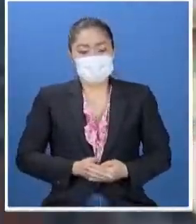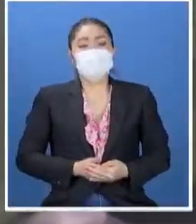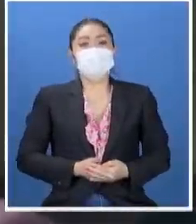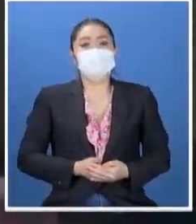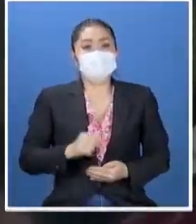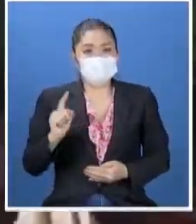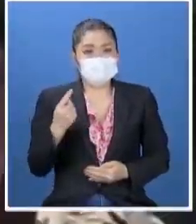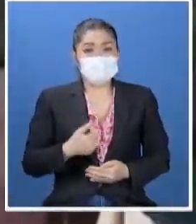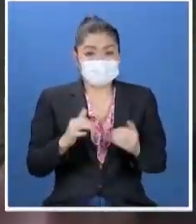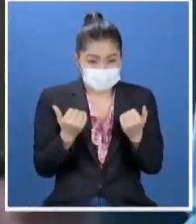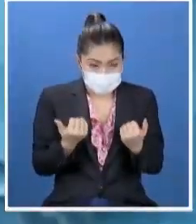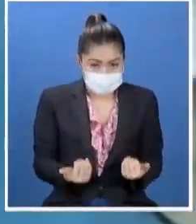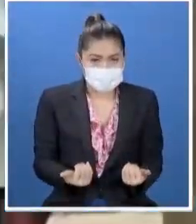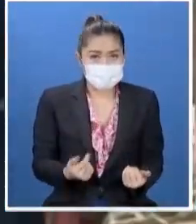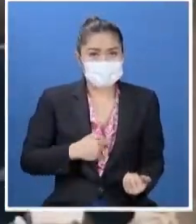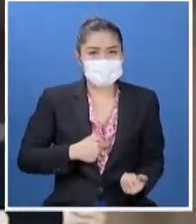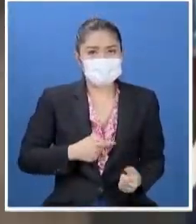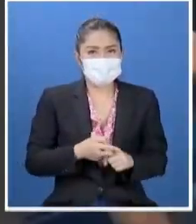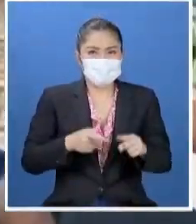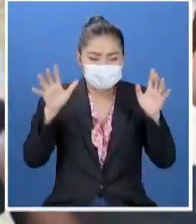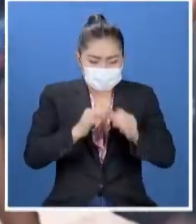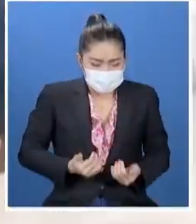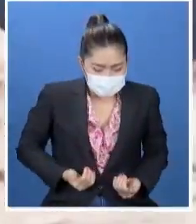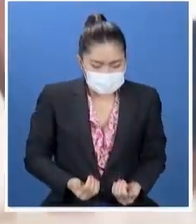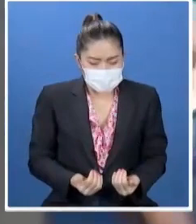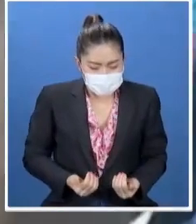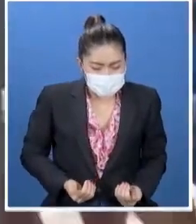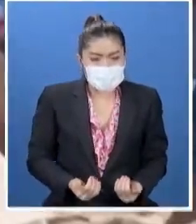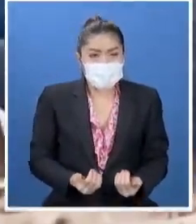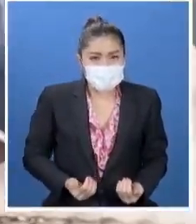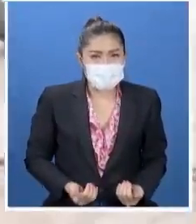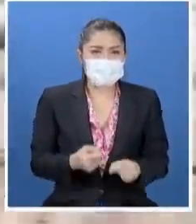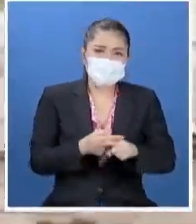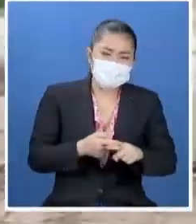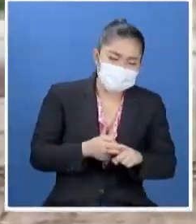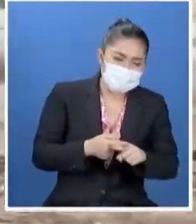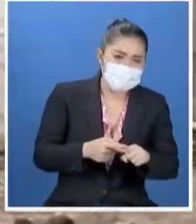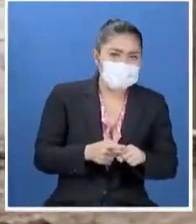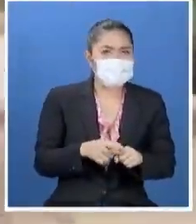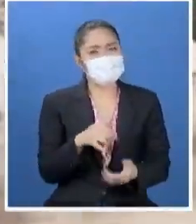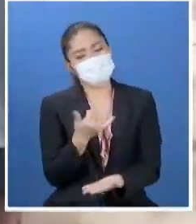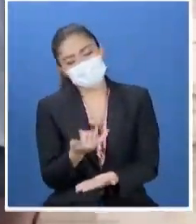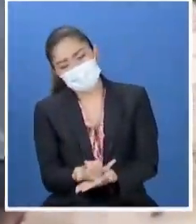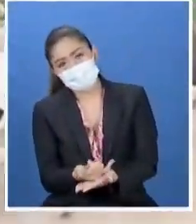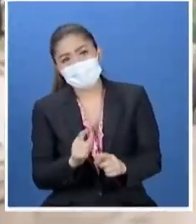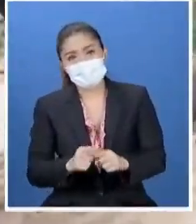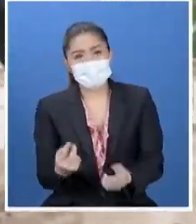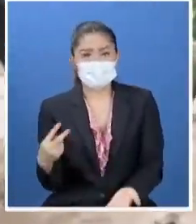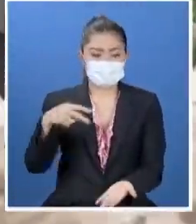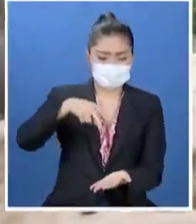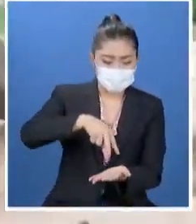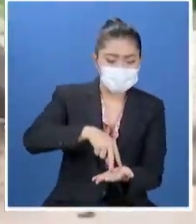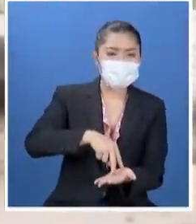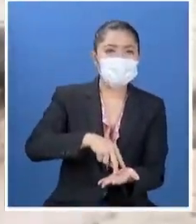ค่ะพอมาล่าสุดพังใบหยกมีอาการเหมือนจะออกลูกอีกครั้งนึงนะคะทั้งเจ็บท้องนอนลงกับพื้นแต่พอลุกขึ้นมาสัก